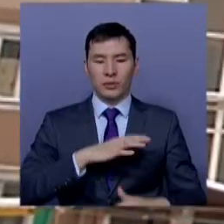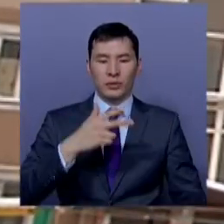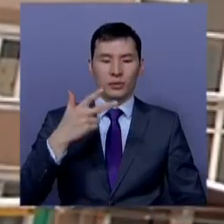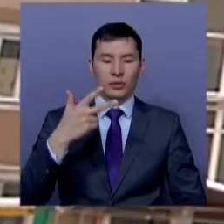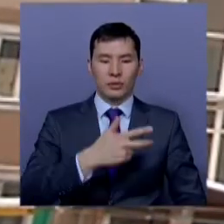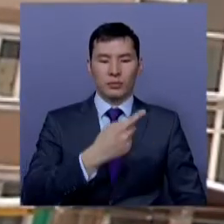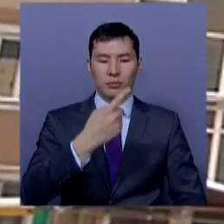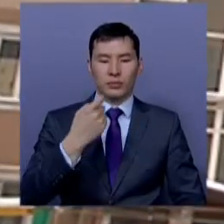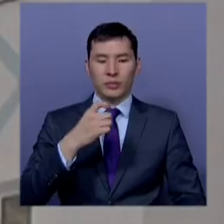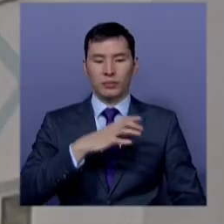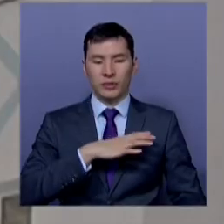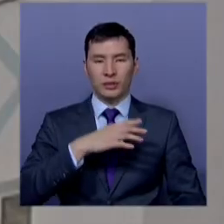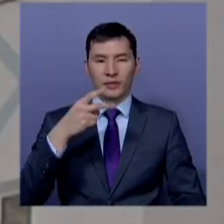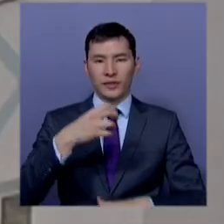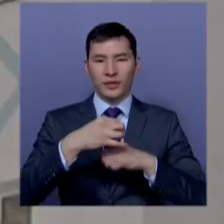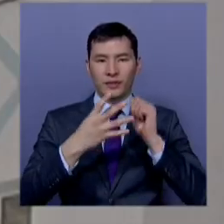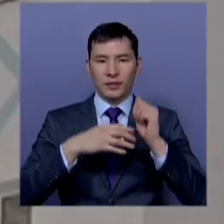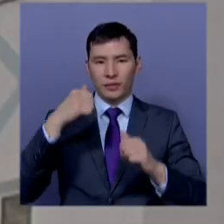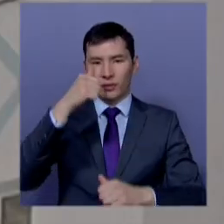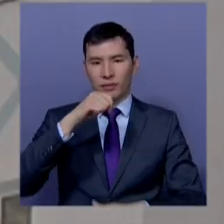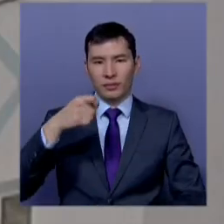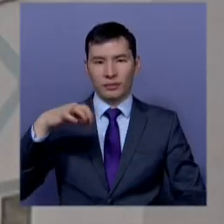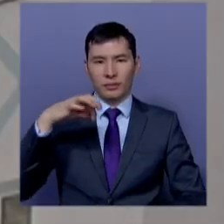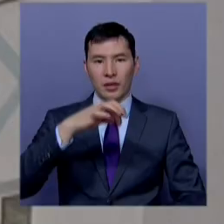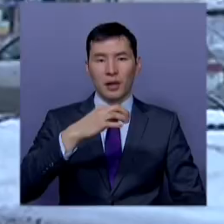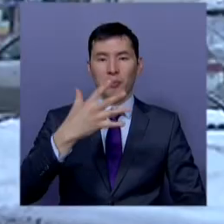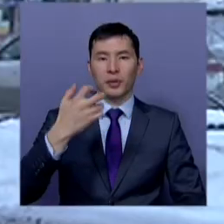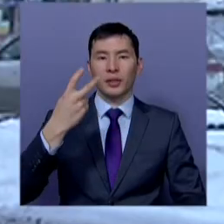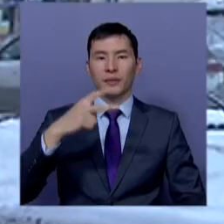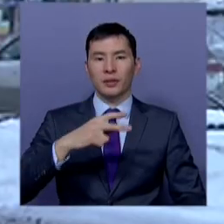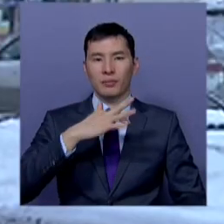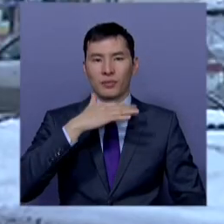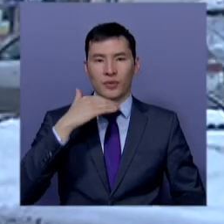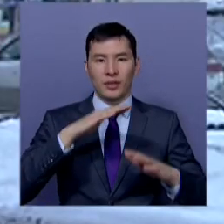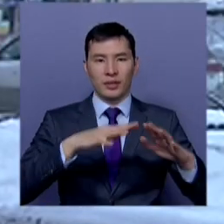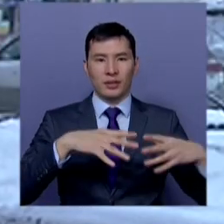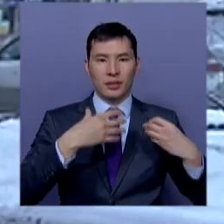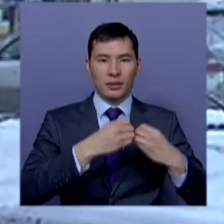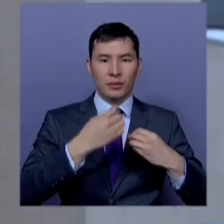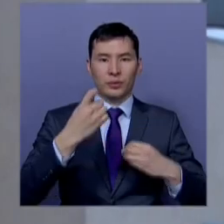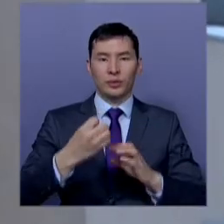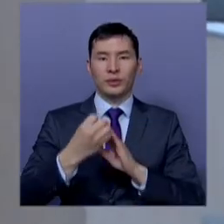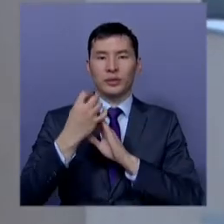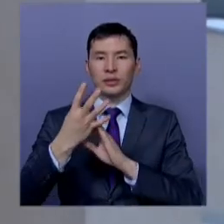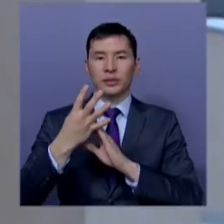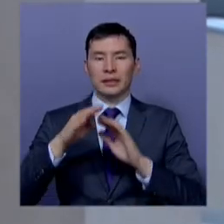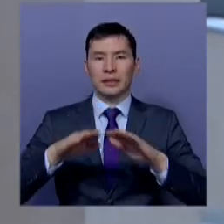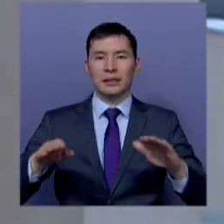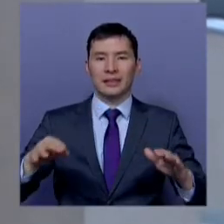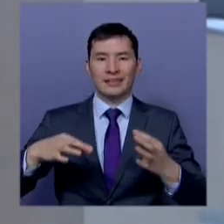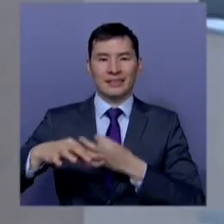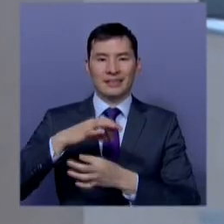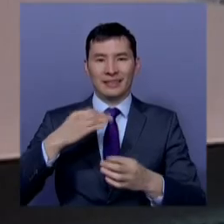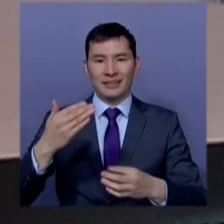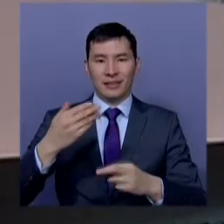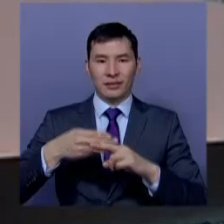адам баспана кілтін алды. Оның 520-сы көпбалалы отбасылар, 114-і балалар үйінің түлегі. Алматылықтарды баспанамен